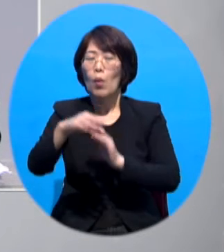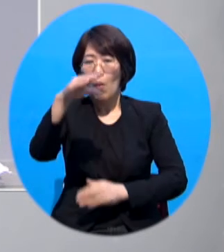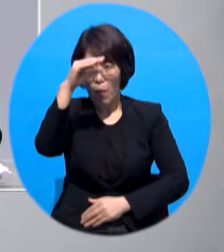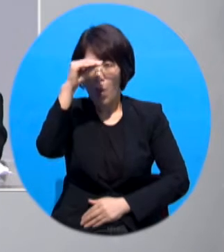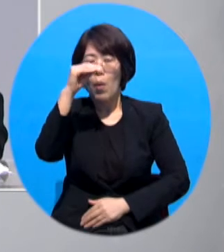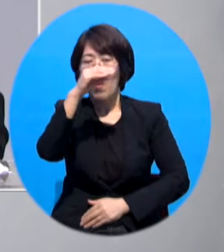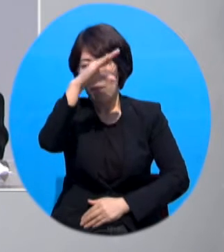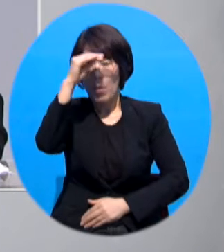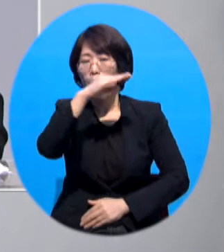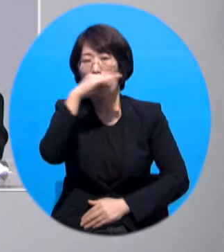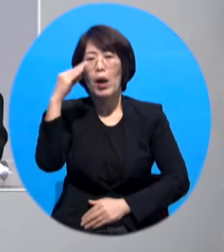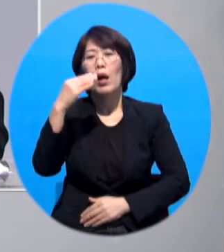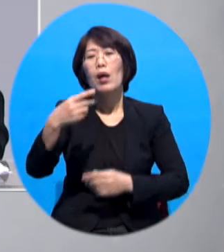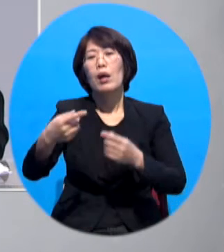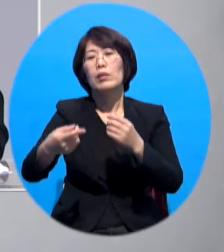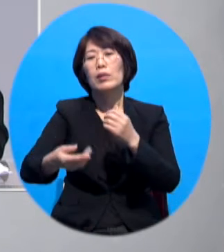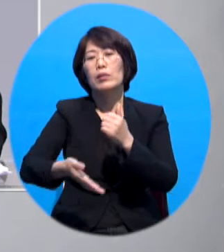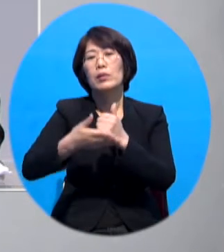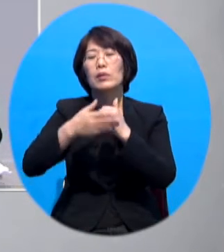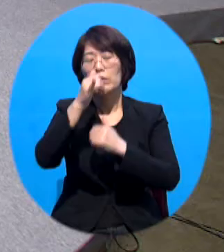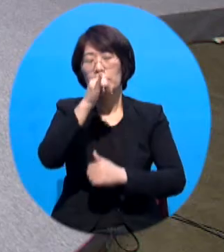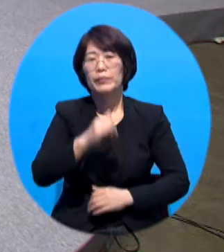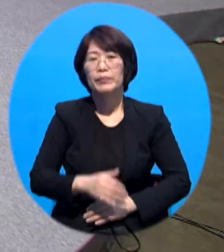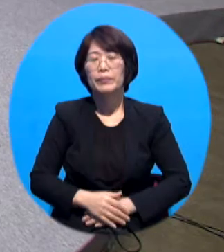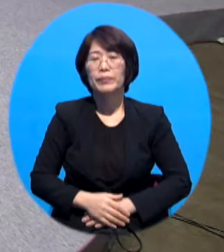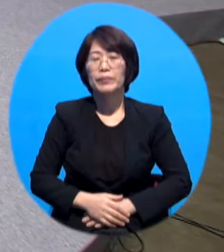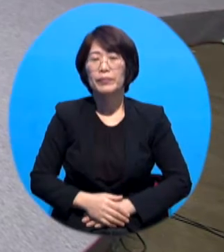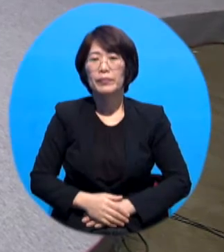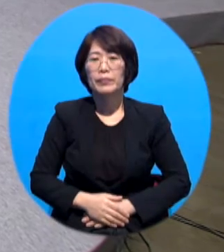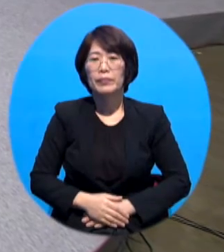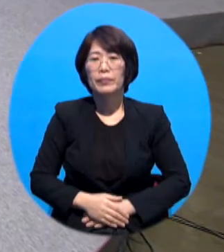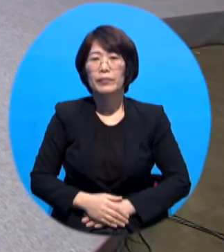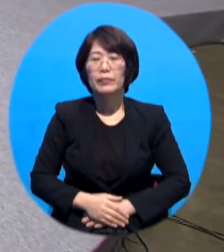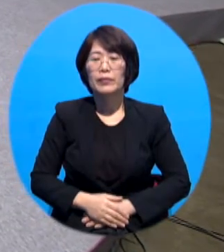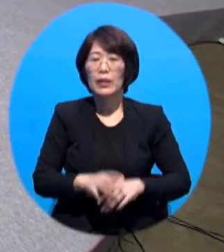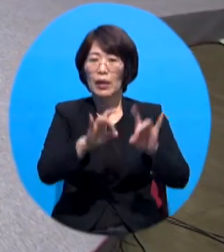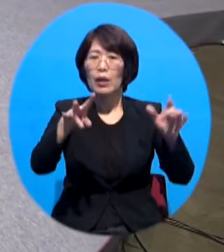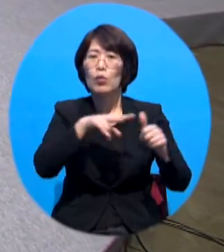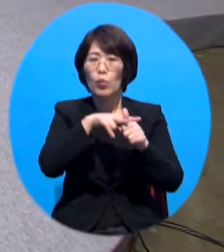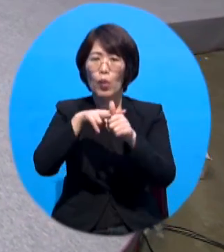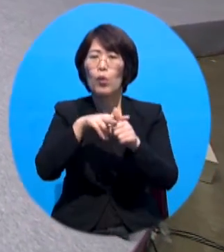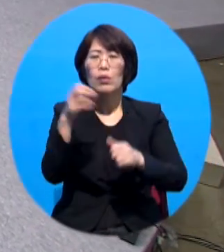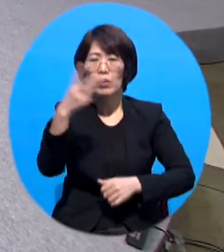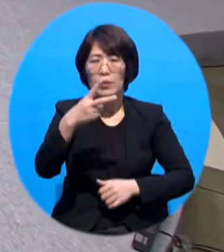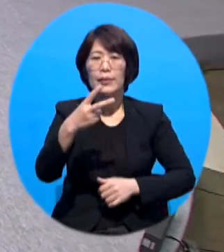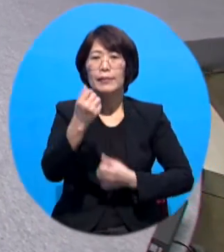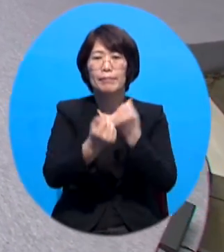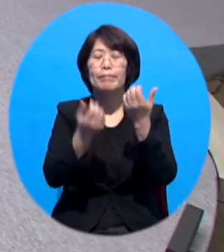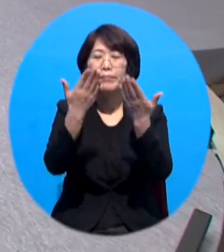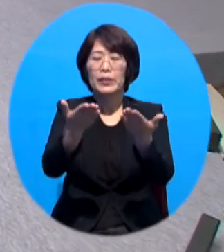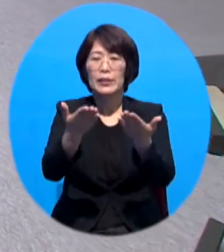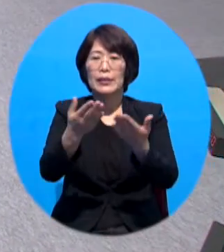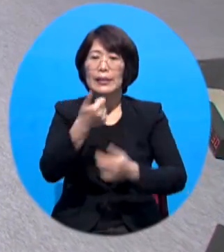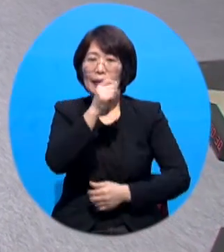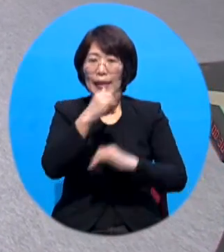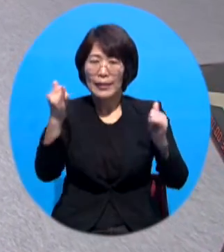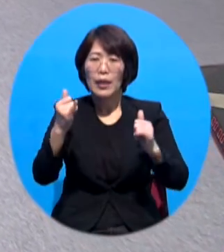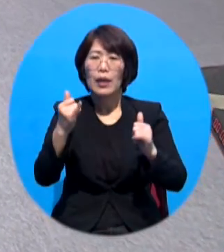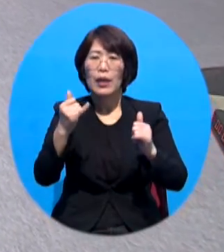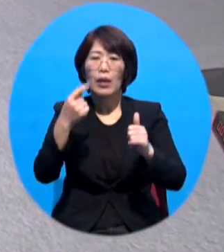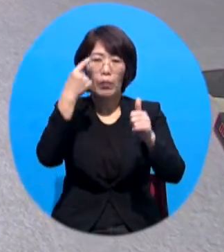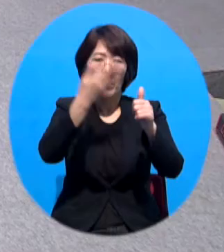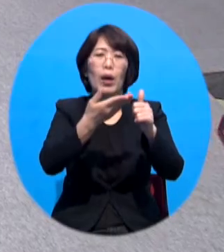라고 까지 평가한 적이 있습니다 4 시간이 끝났습니다 가 후보들 께 다시 한번 말씀드리겠습니다 사회자가 발언권을